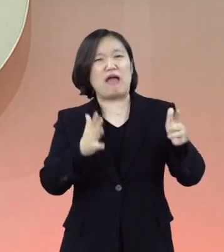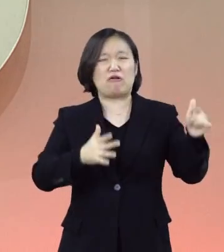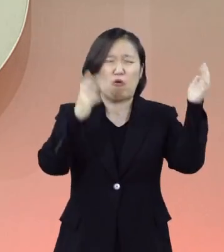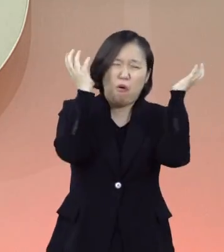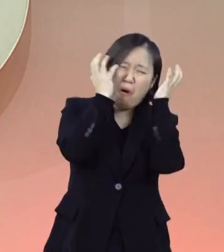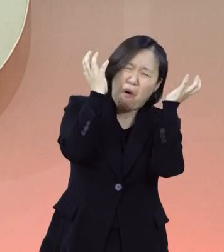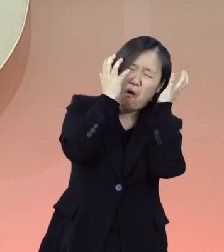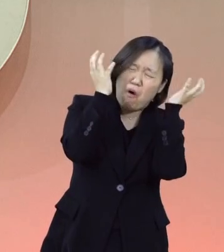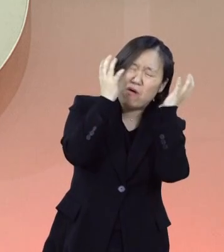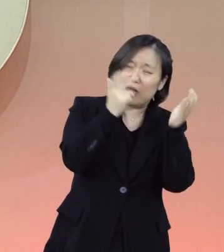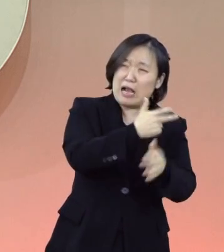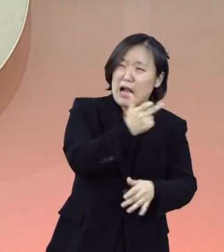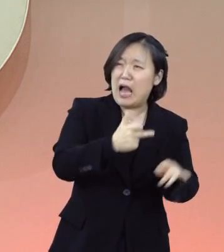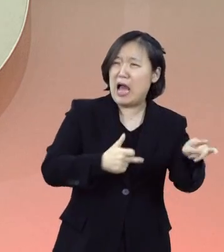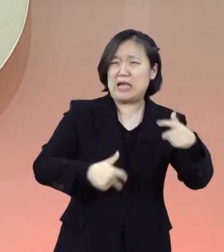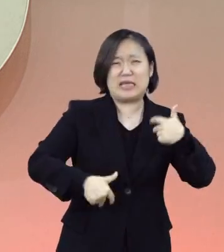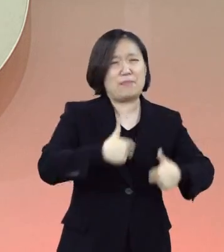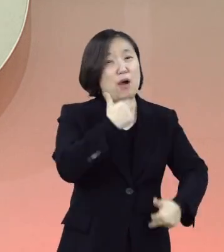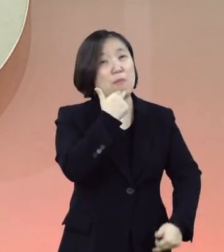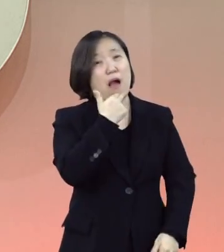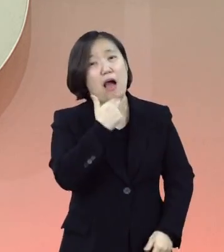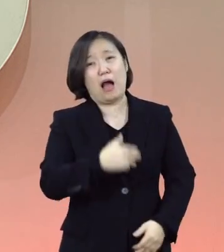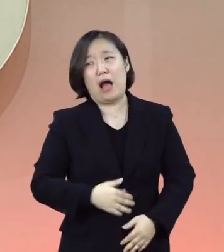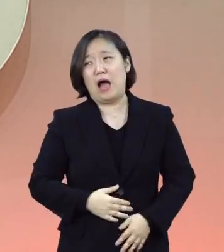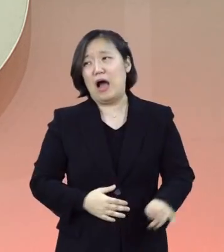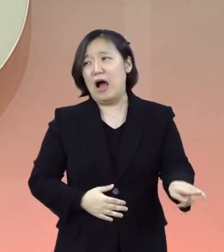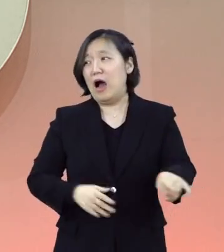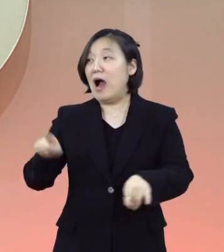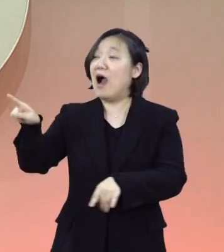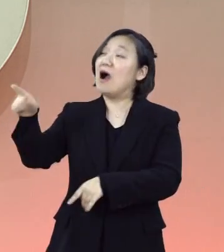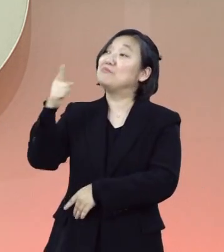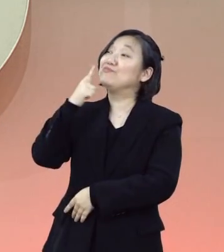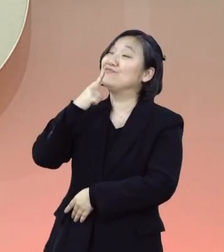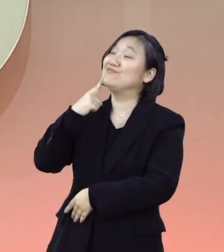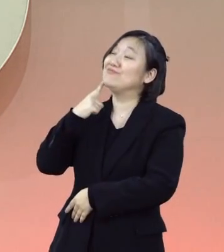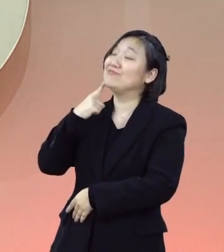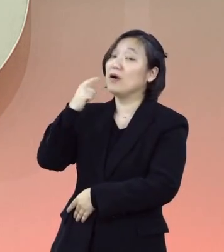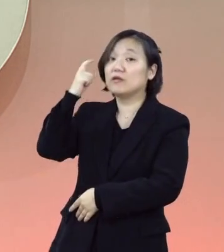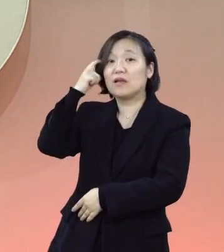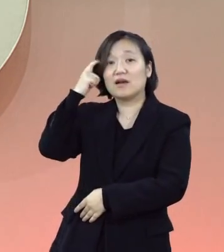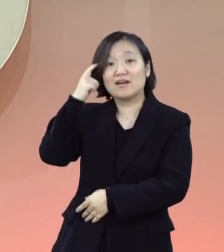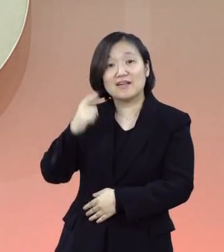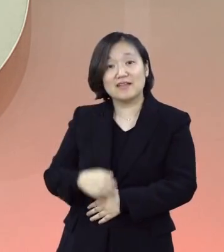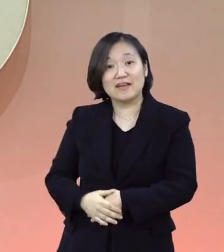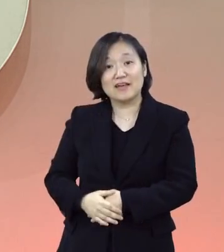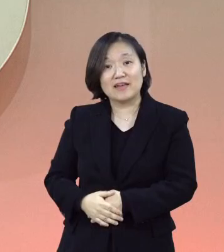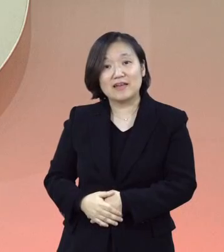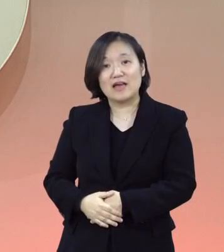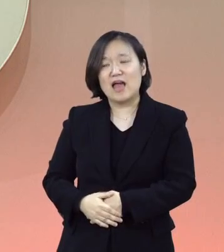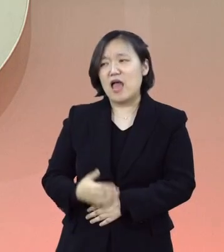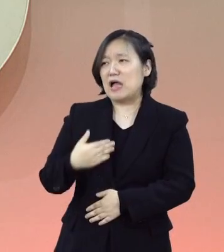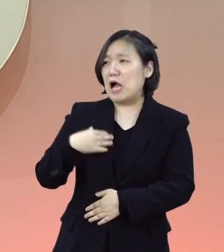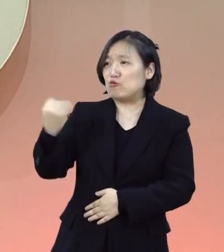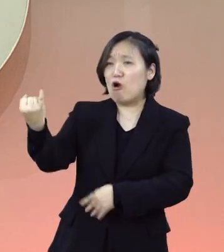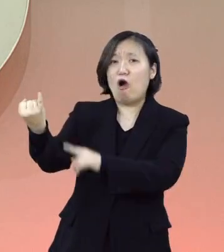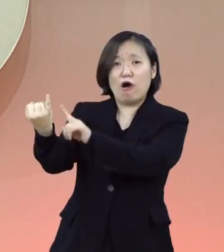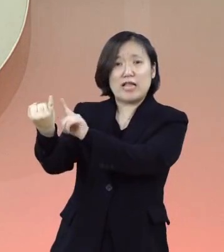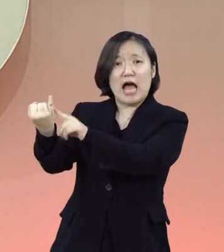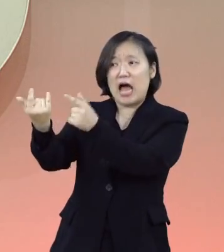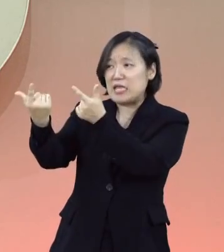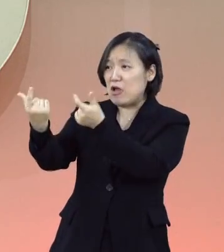맨날 재미도 없이 혼자서 돛 닦는다고 부럽다. 나도 저렇게